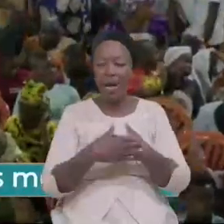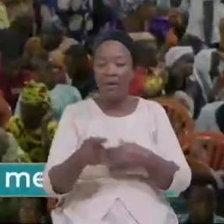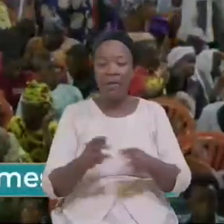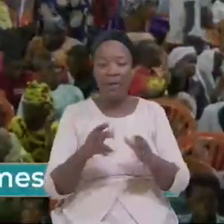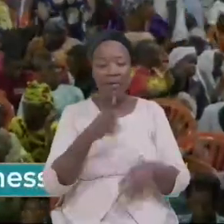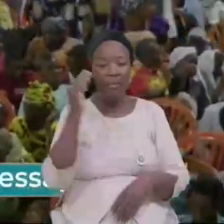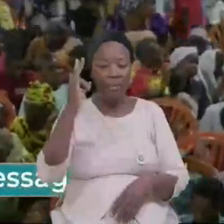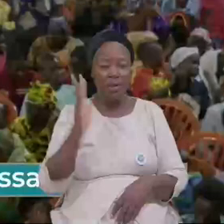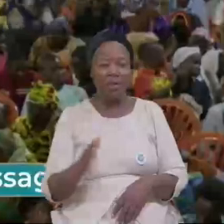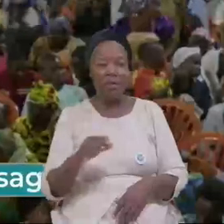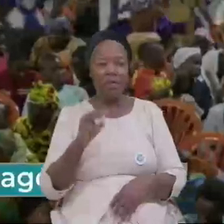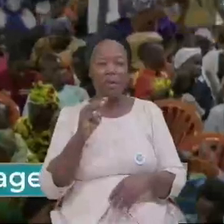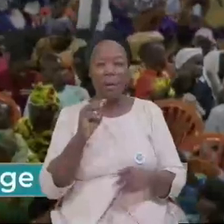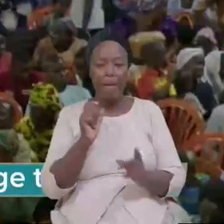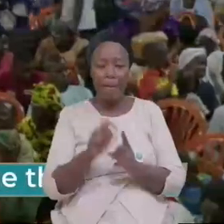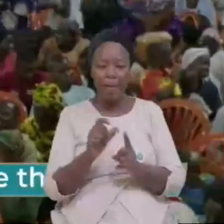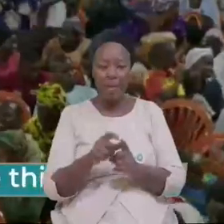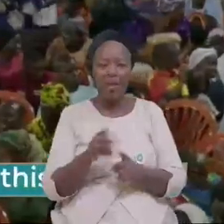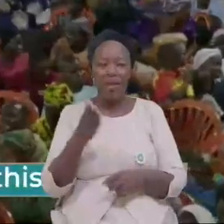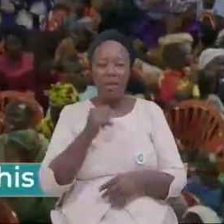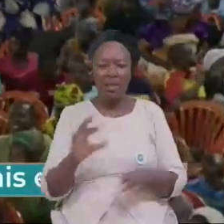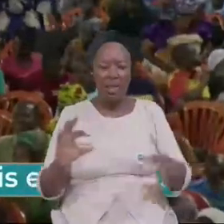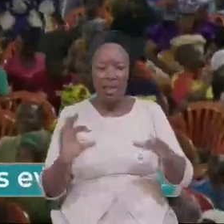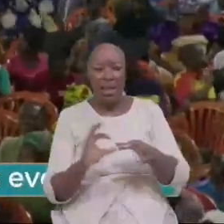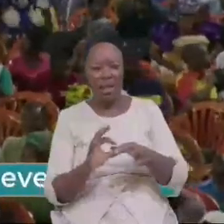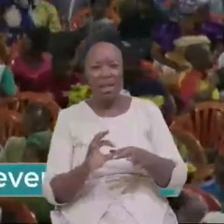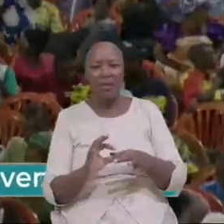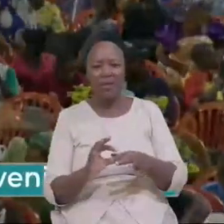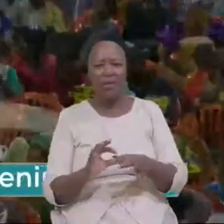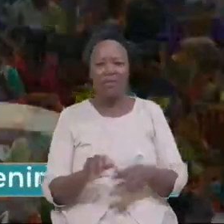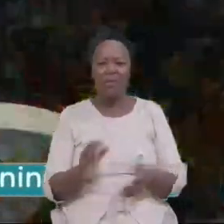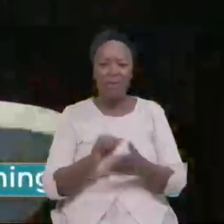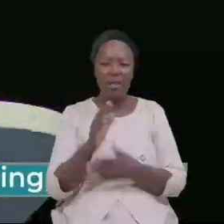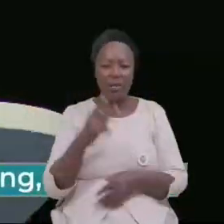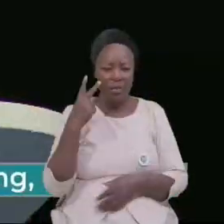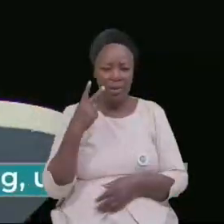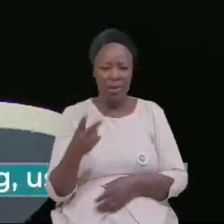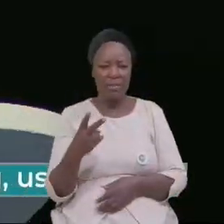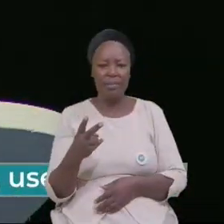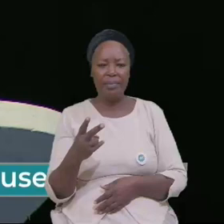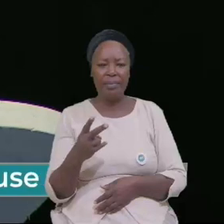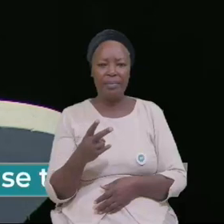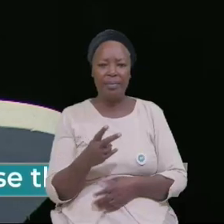Après la prière du pasteur, il y a un lien